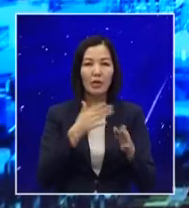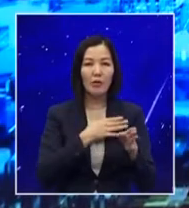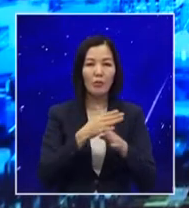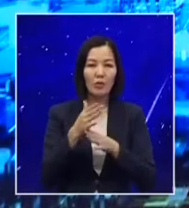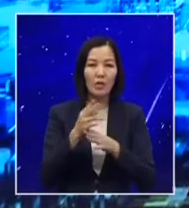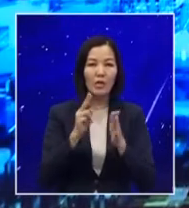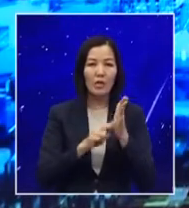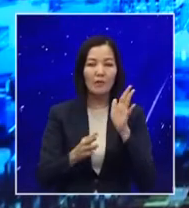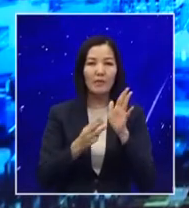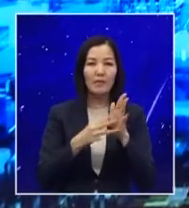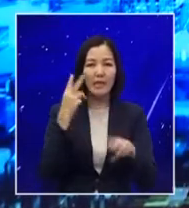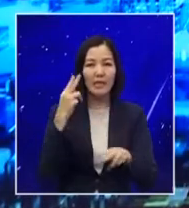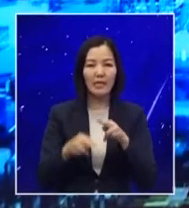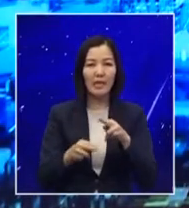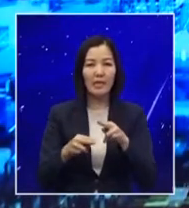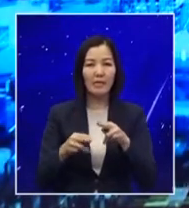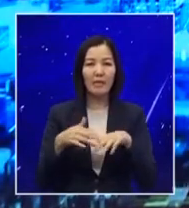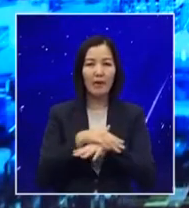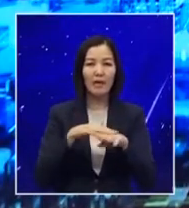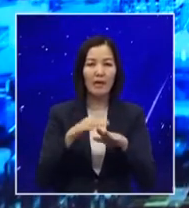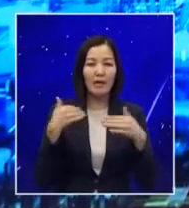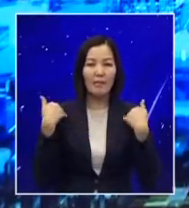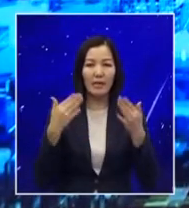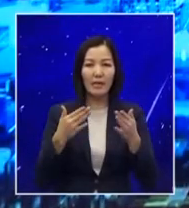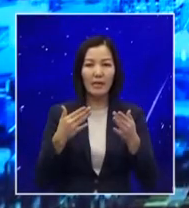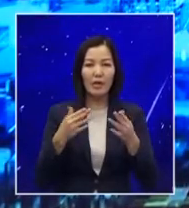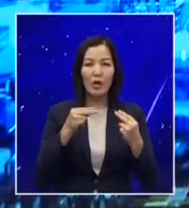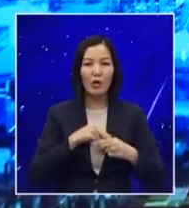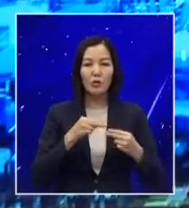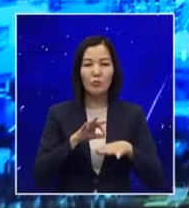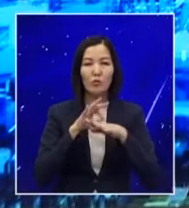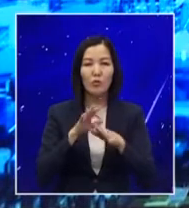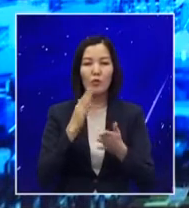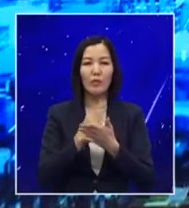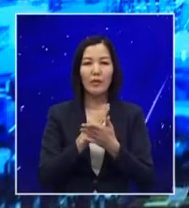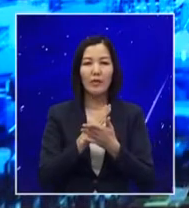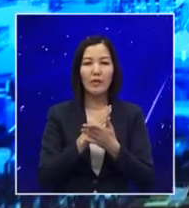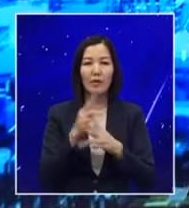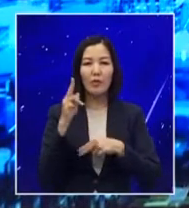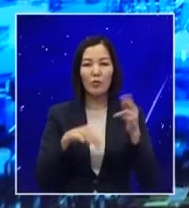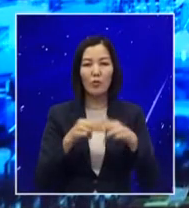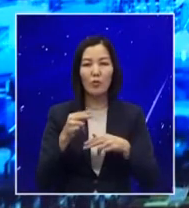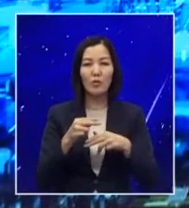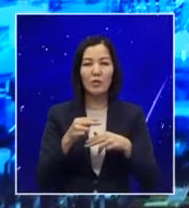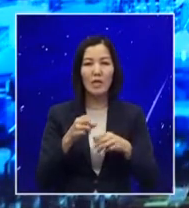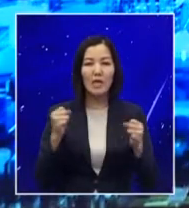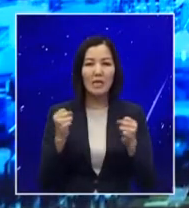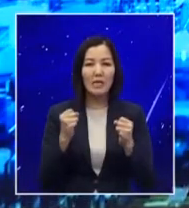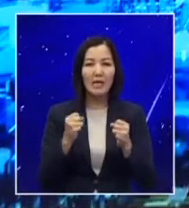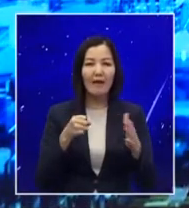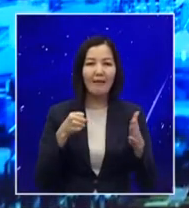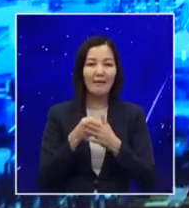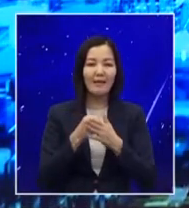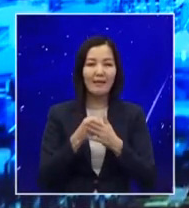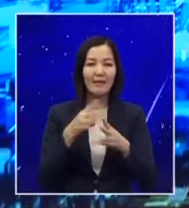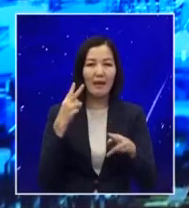бөлінген. 78 аяқталып, ел игілігіне өтті. Өңірлерінде жұмыс қызу, мердігерлер қар түспей аяқтауға ынталы.